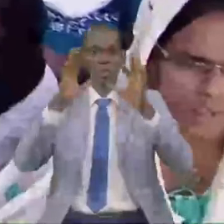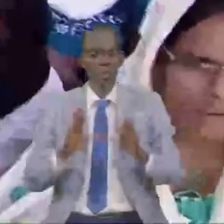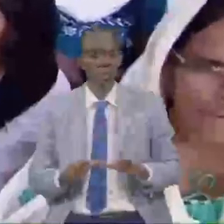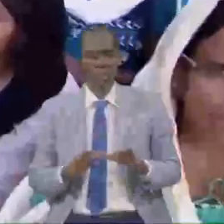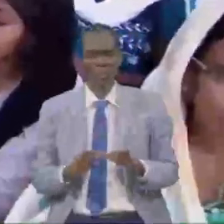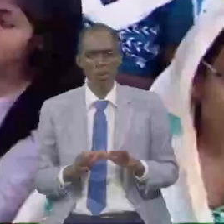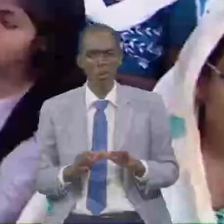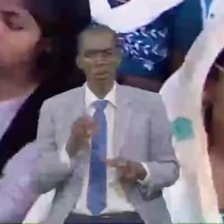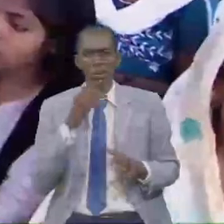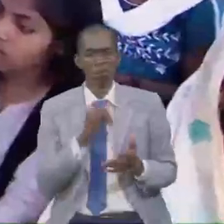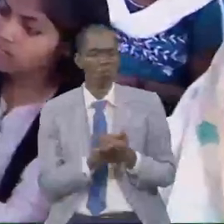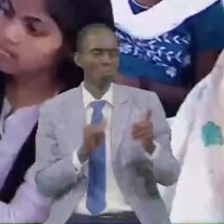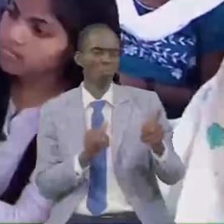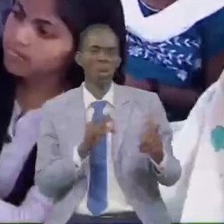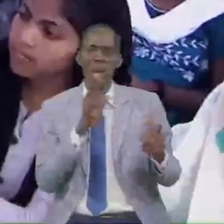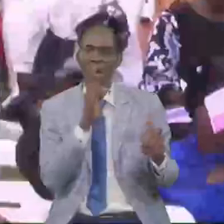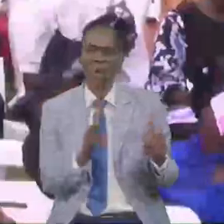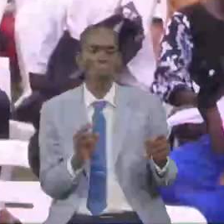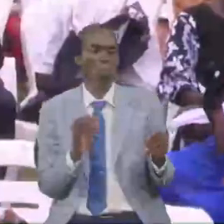Et l'enseignant dit que nous ne serons rien.